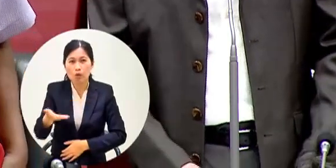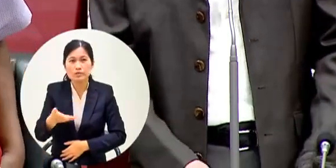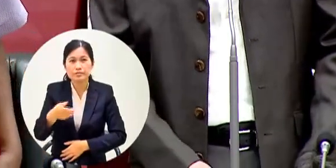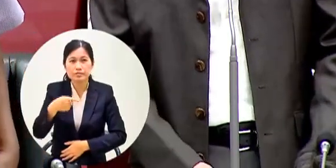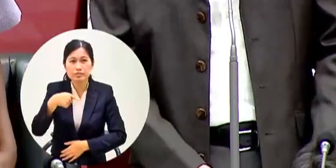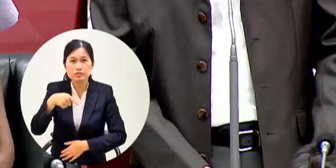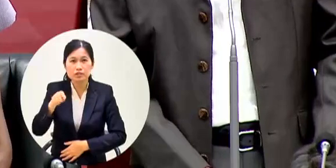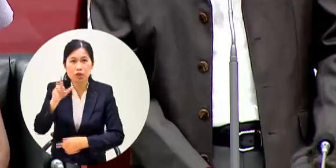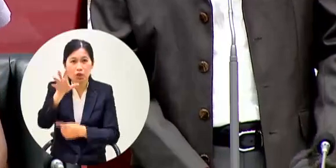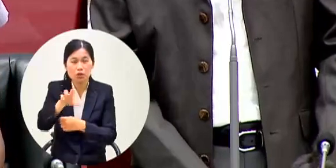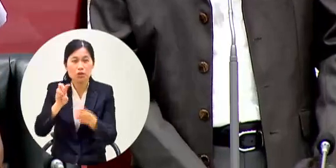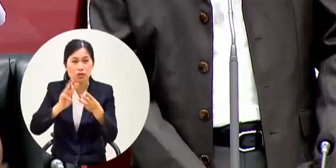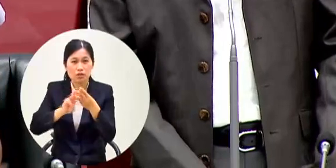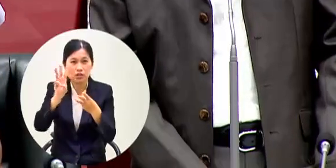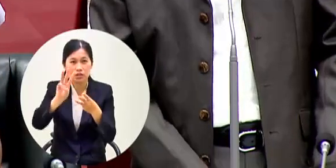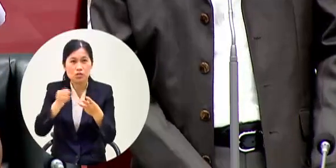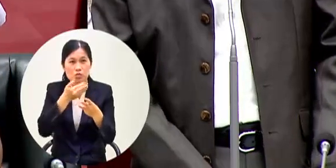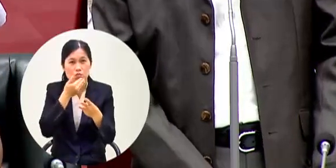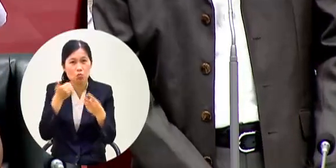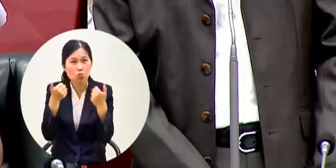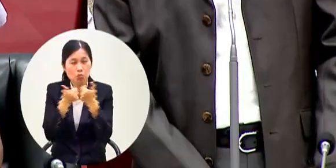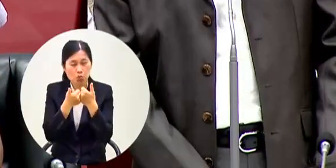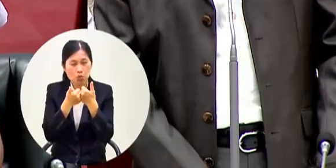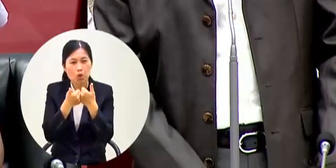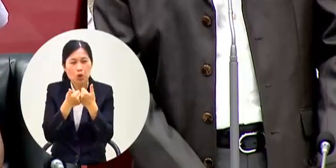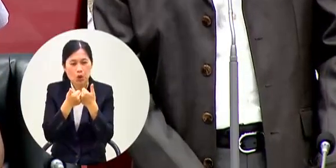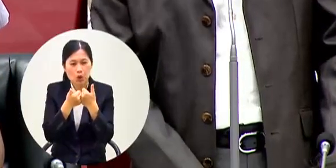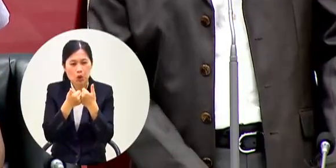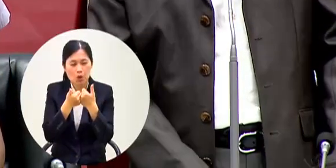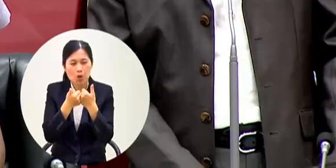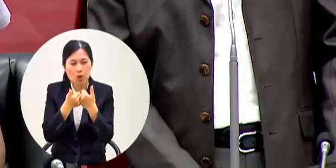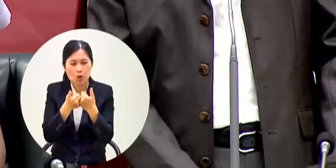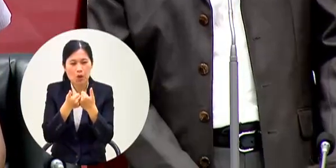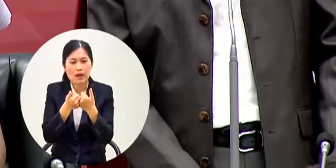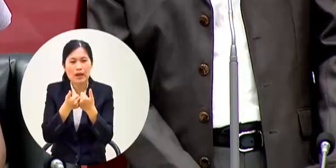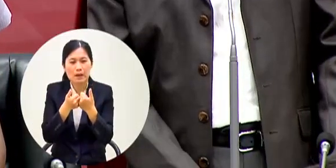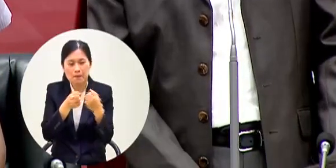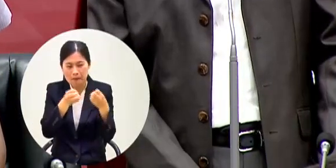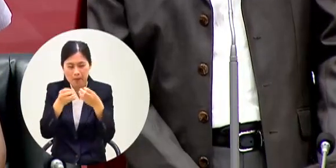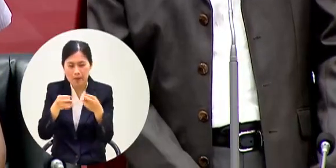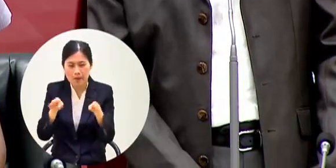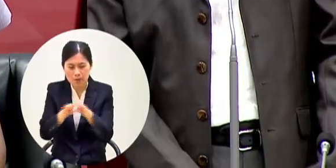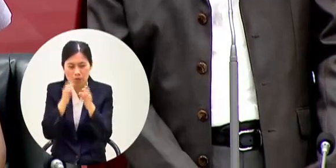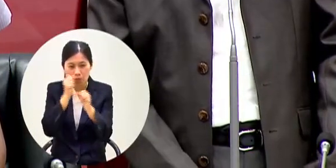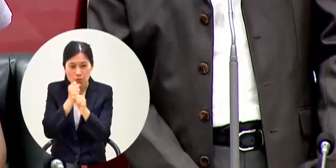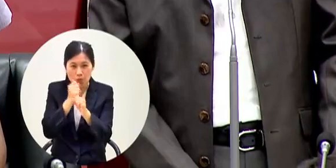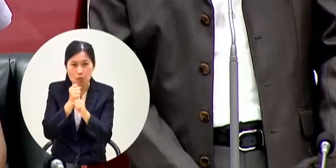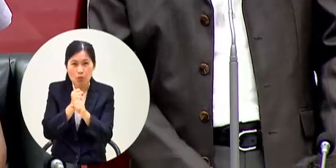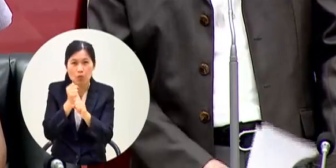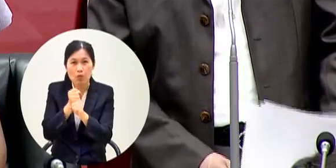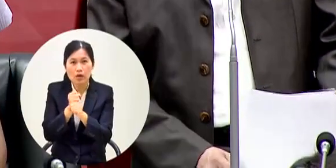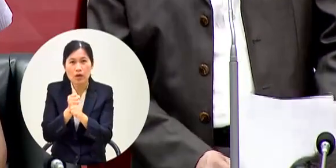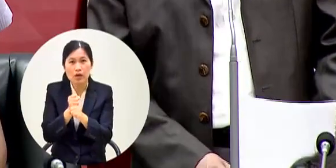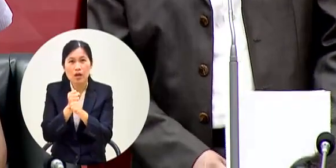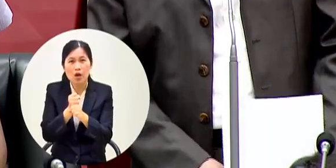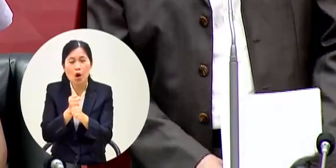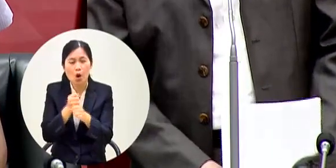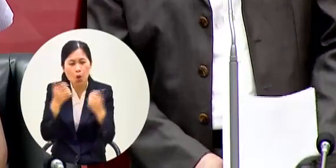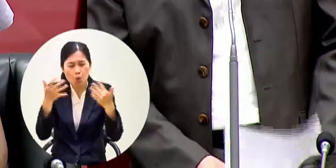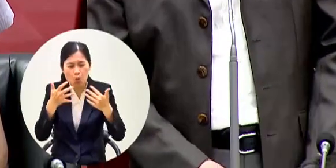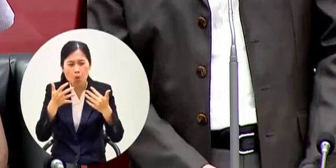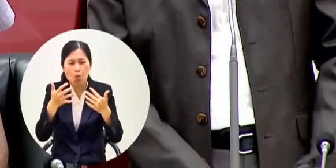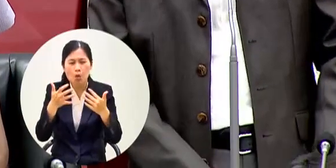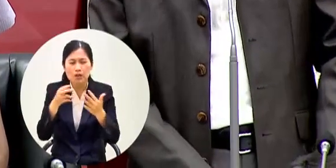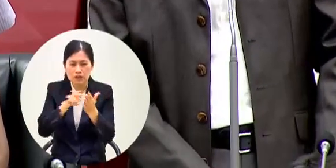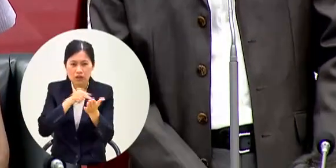边可以把相关的这个联络上的一个方式来跟我们说，我们会来跟那个整个